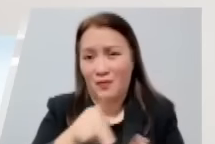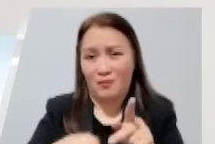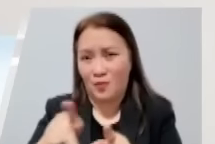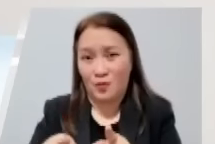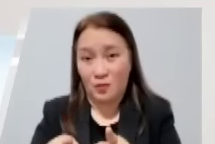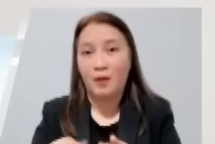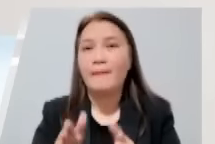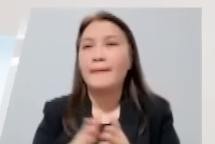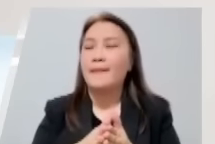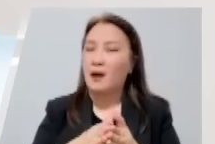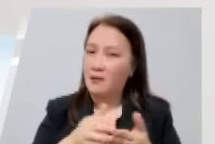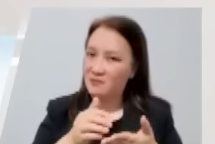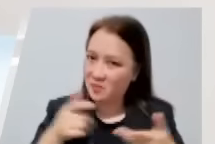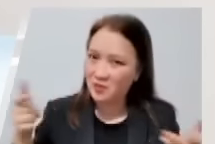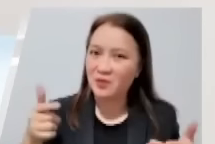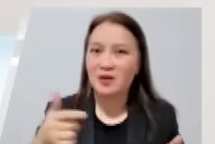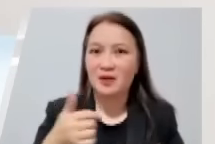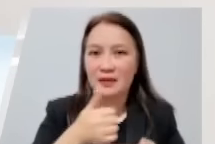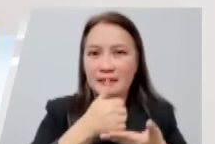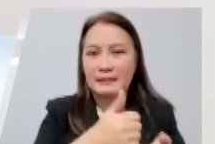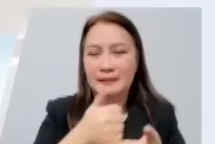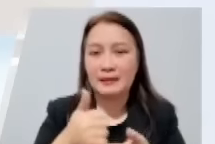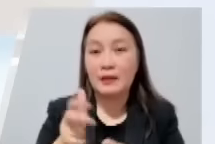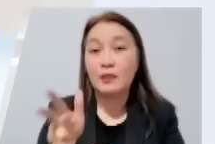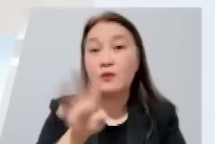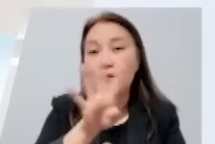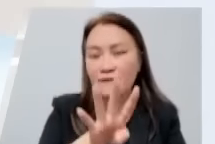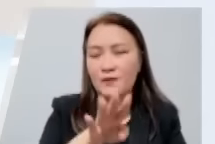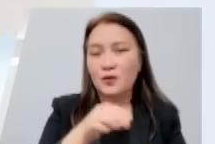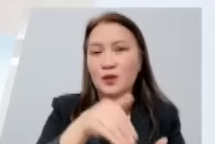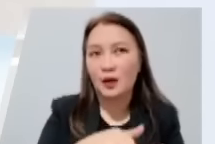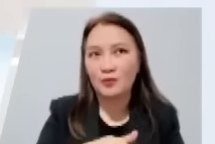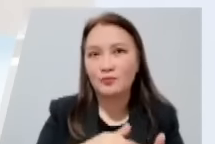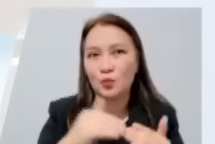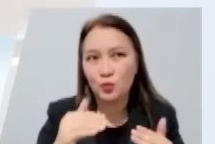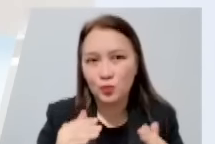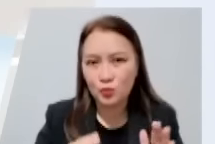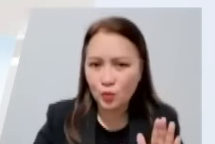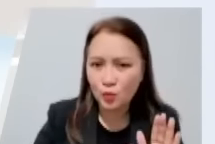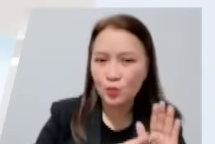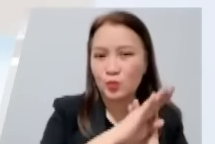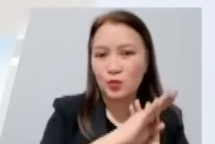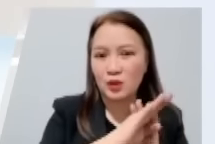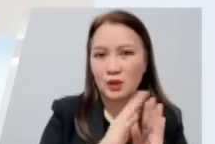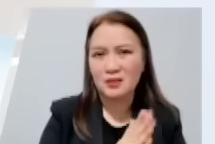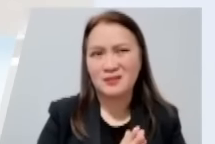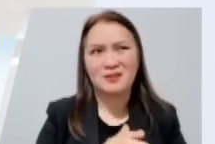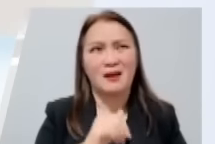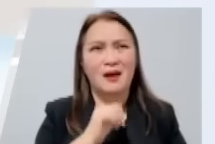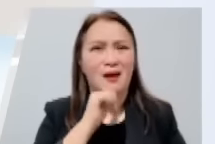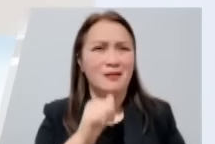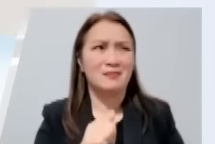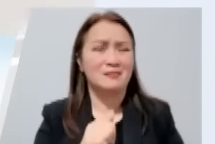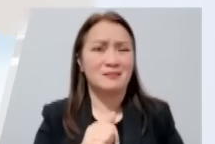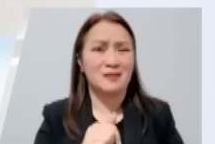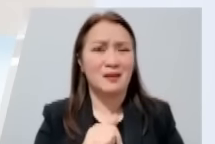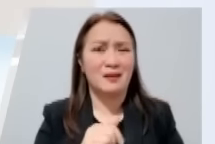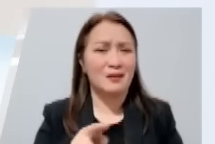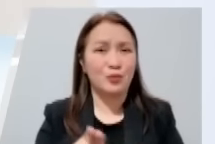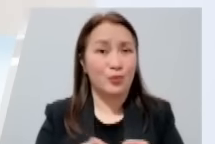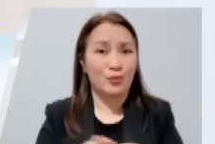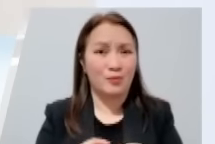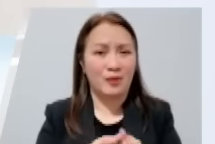place, halos 34,000 ang in-increase. Hindi po usual yun, that's unusual. Pag ganun kalalaki ang increase, that's enough to